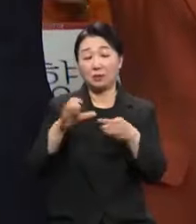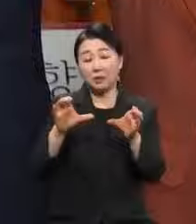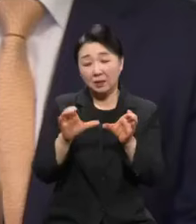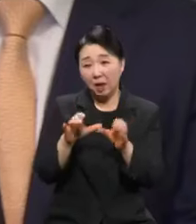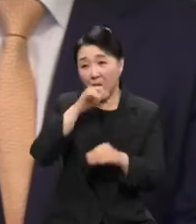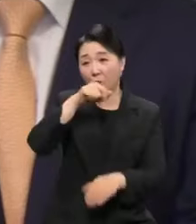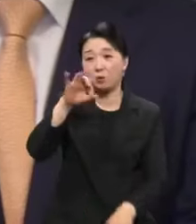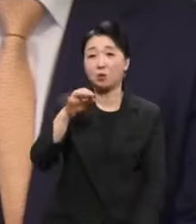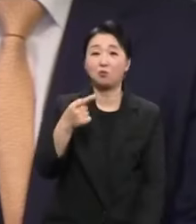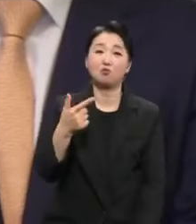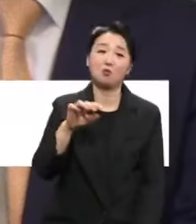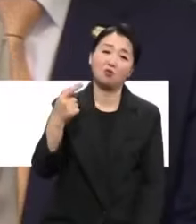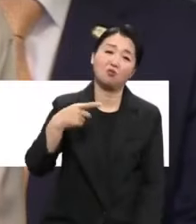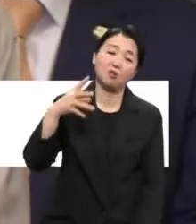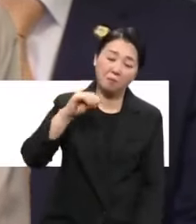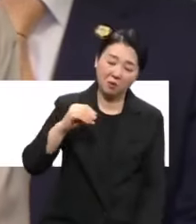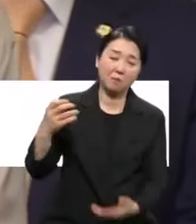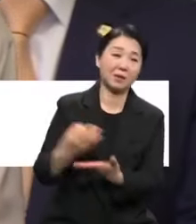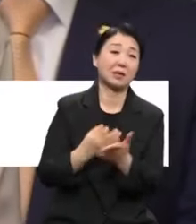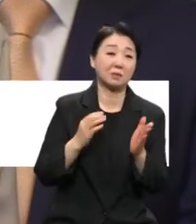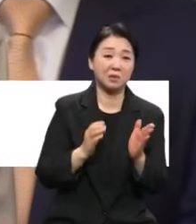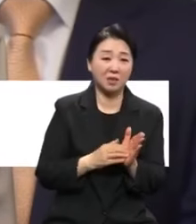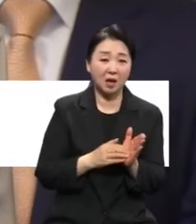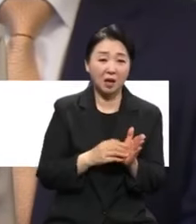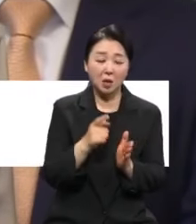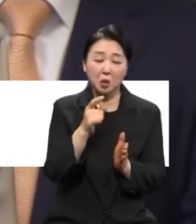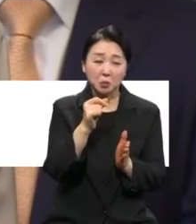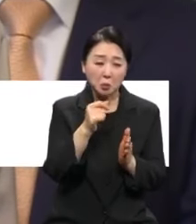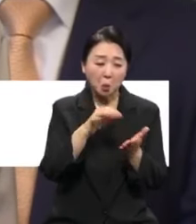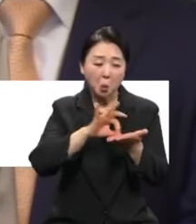받았습니다. 분식 회계를 해서 보조금